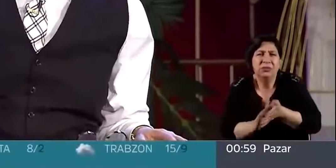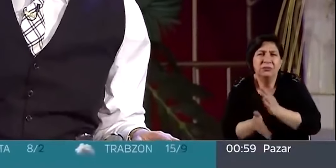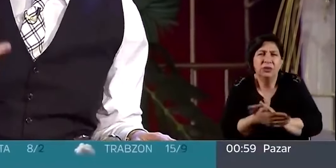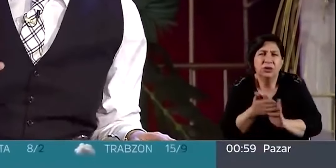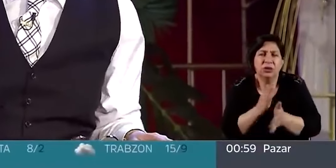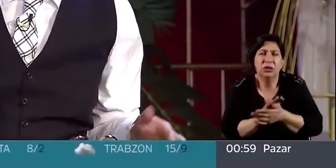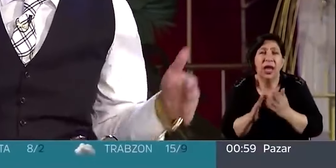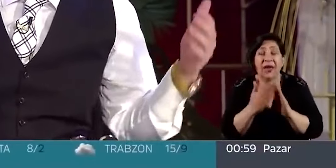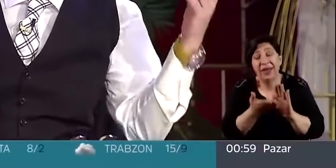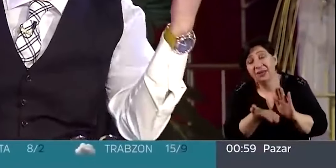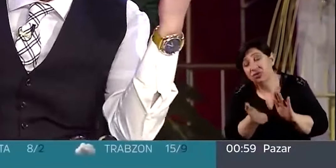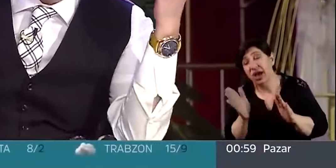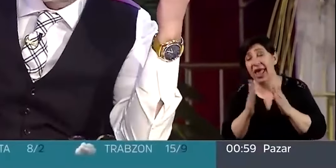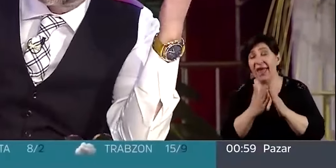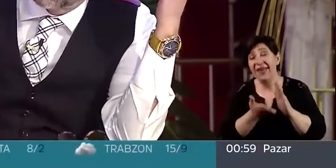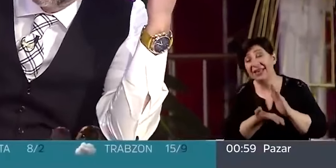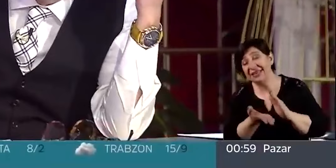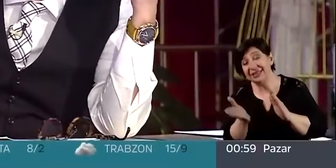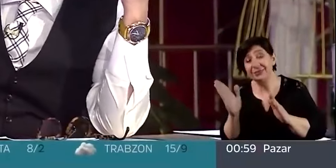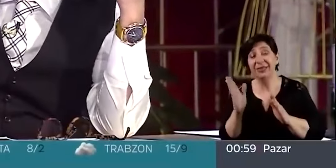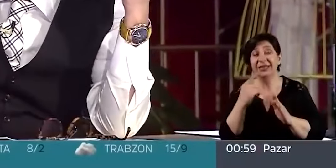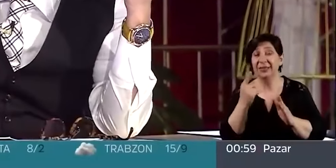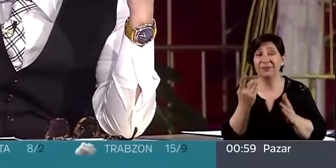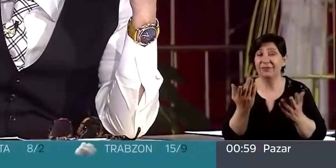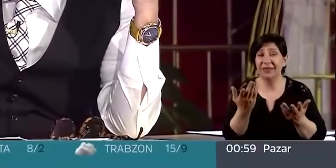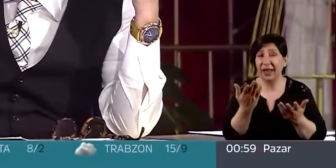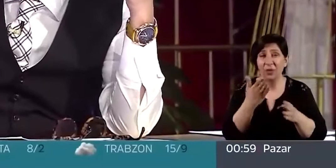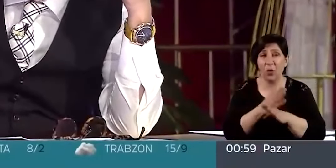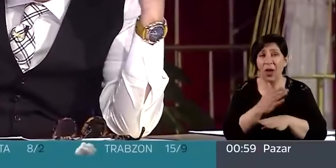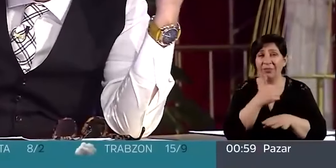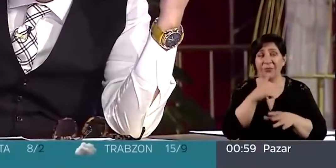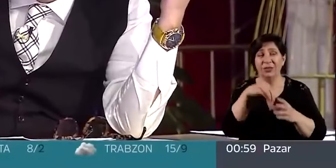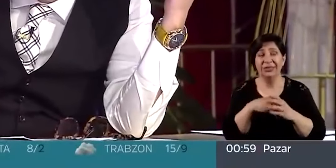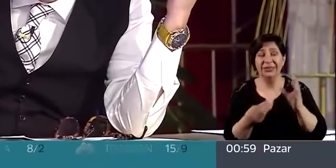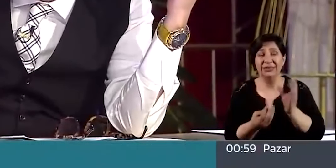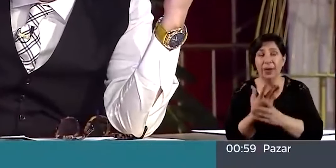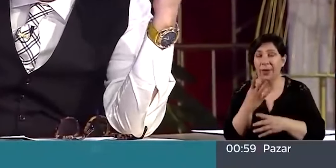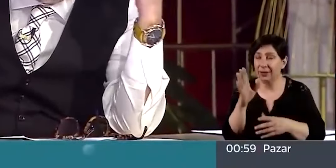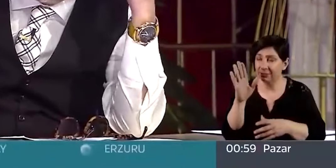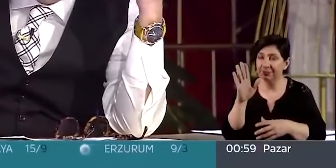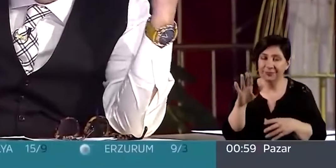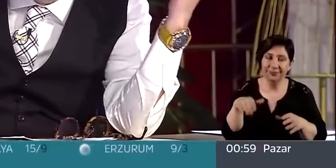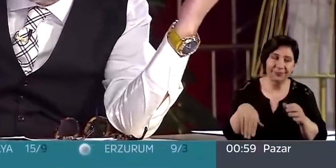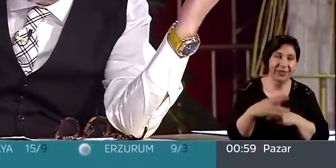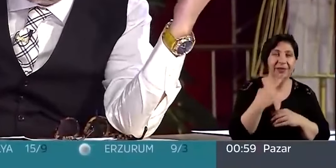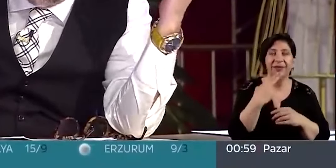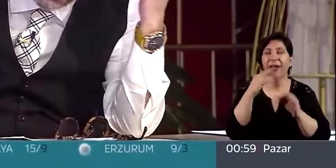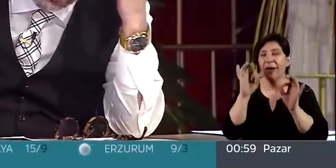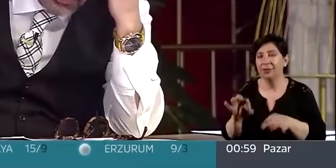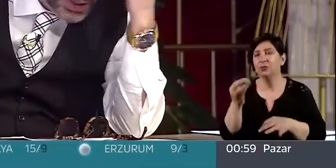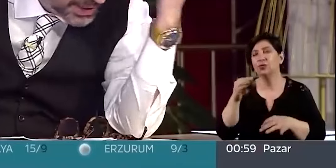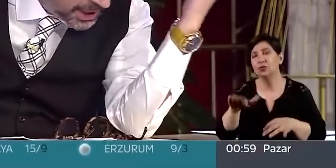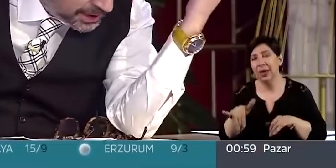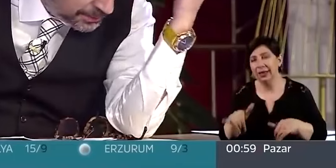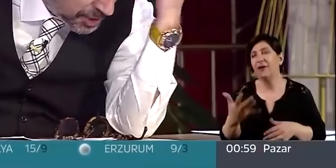Bitmiş ve... Eve dönecek. Bir de eve dönmek de ne kadar doğru adam için bilmiyorum. Yani sabah zaten o evden çıkmış. Aynı karı, aynı çocuk,